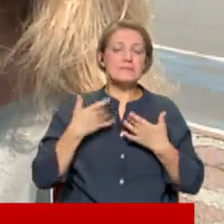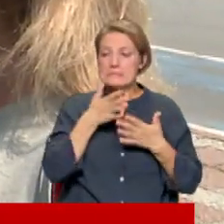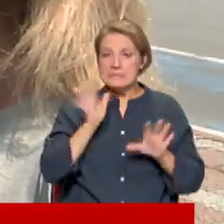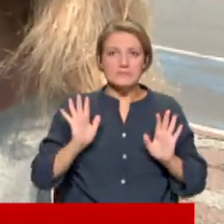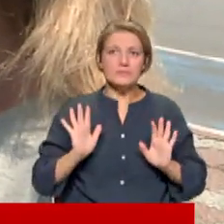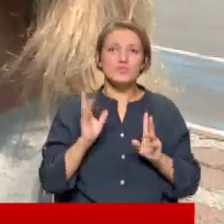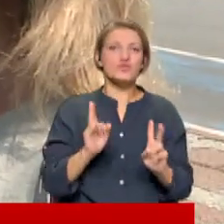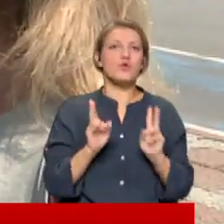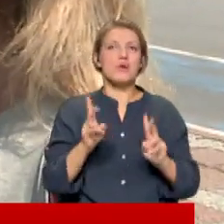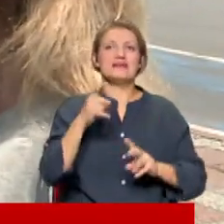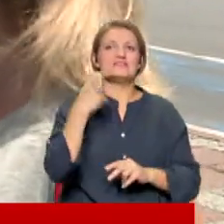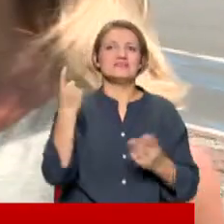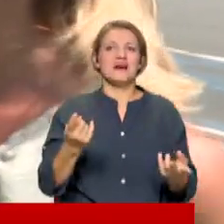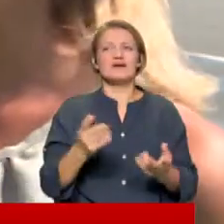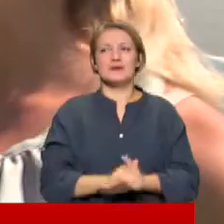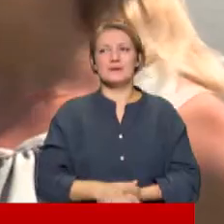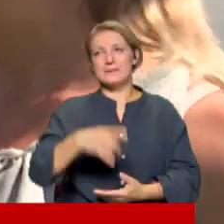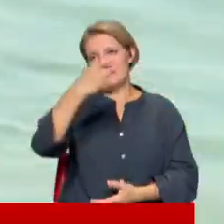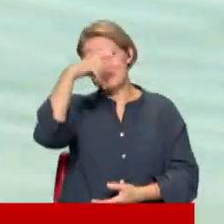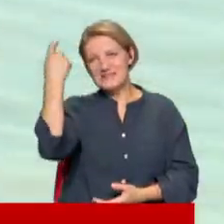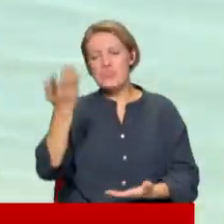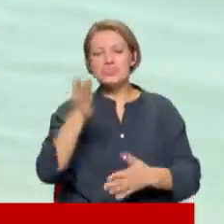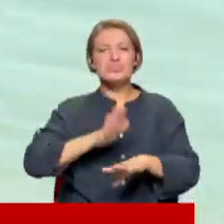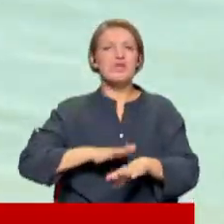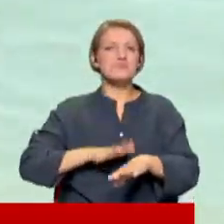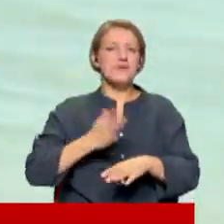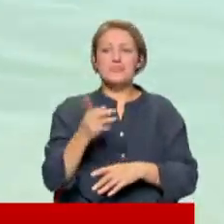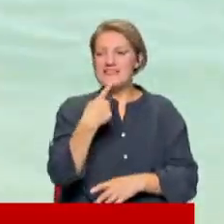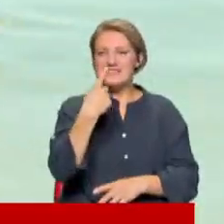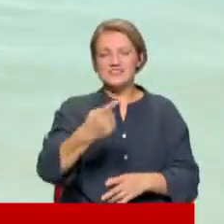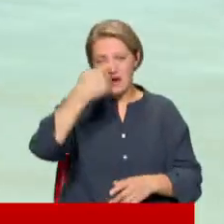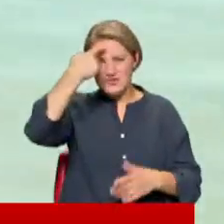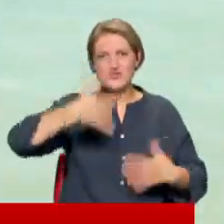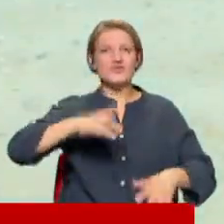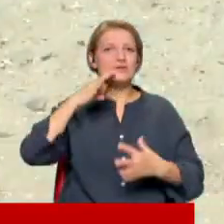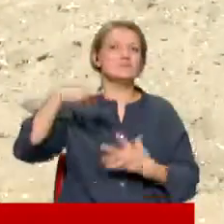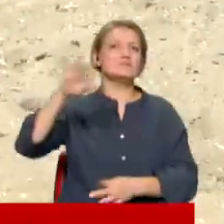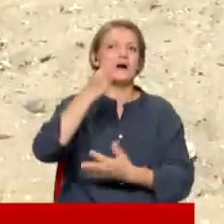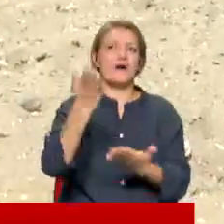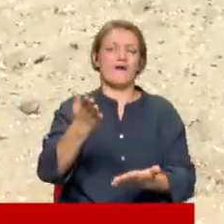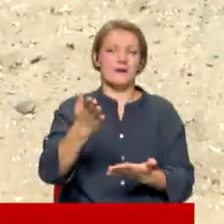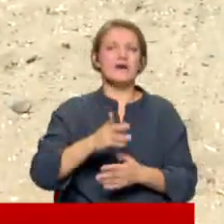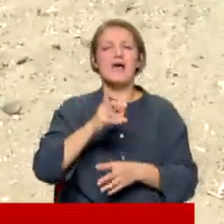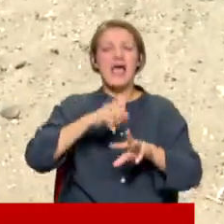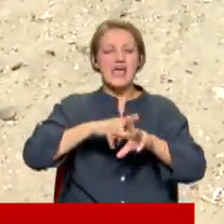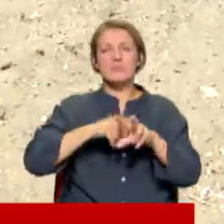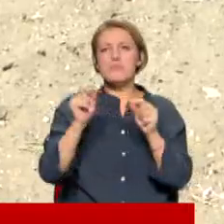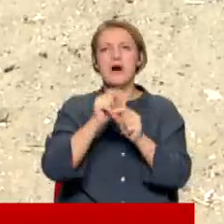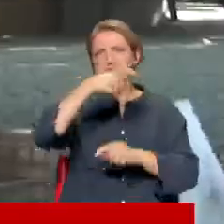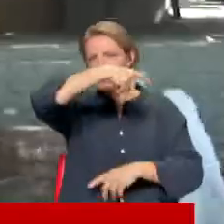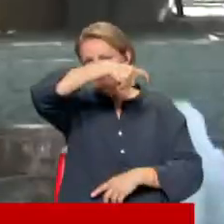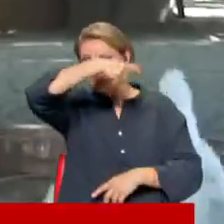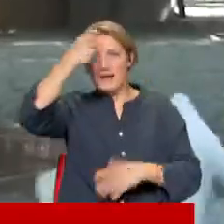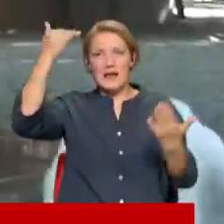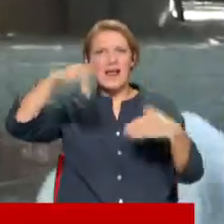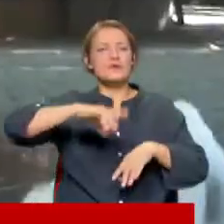normal sıcak sıcaktan Ne yapacağını ne diyeceğini şaşırdı İstanbullu eyyam-ı bahur sıcakları geldi